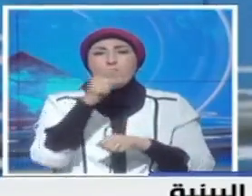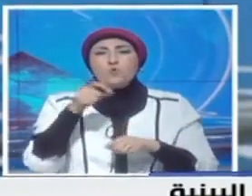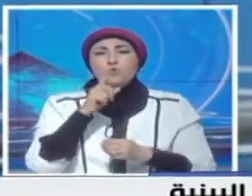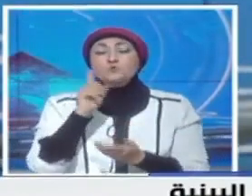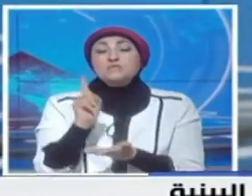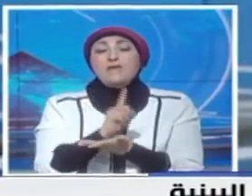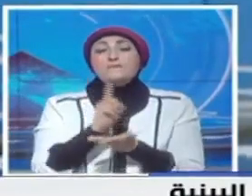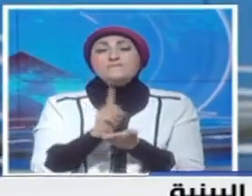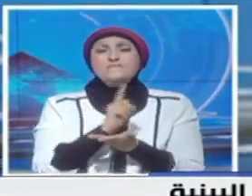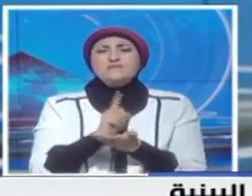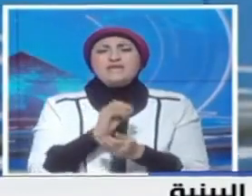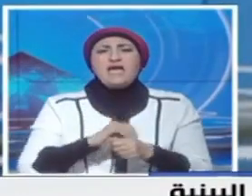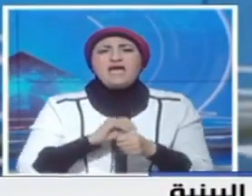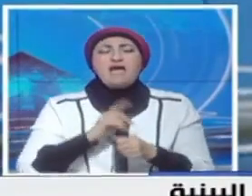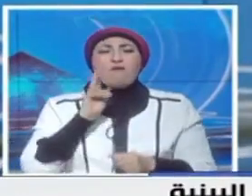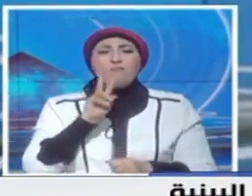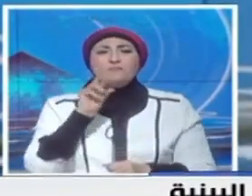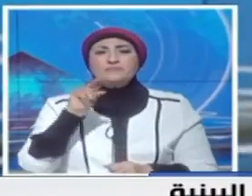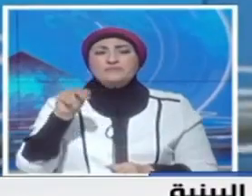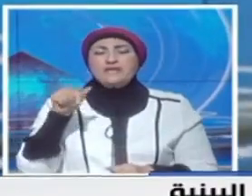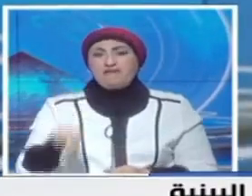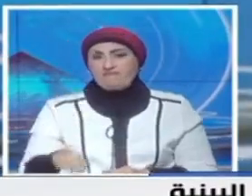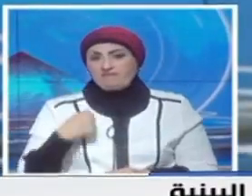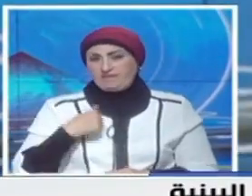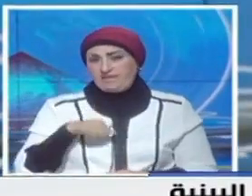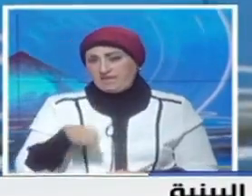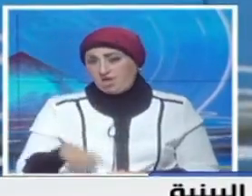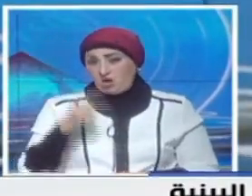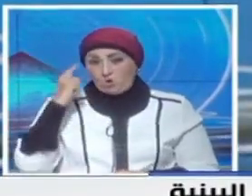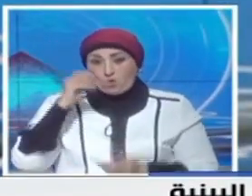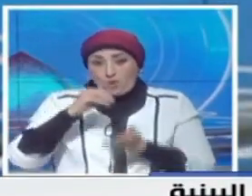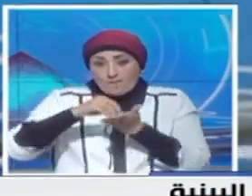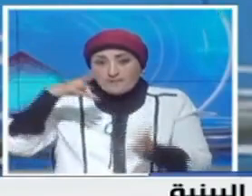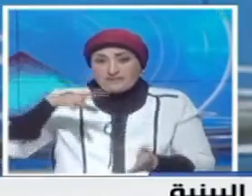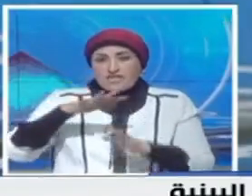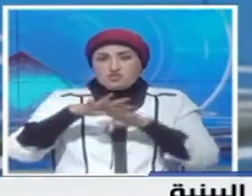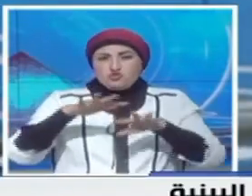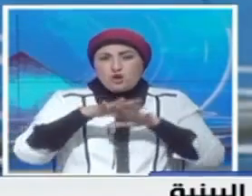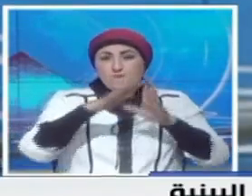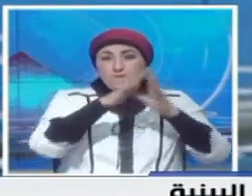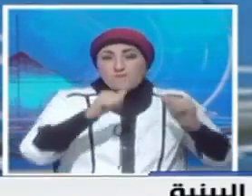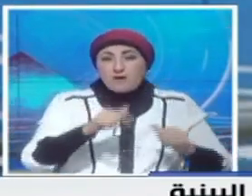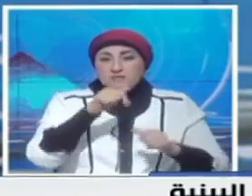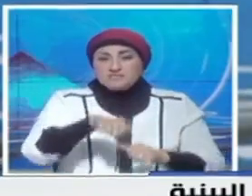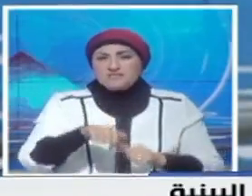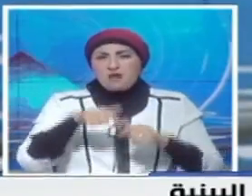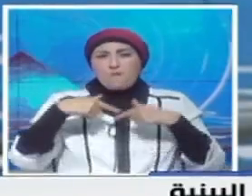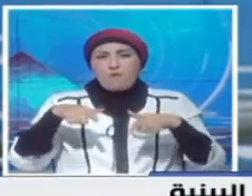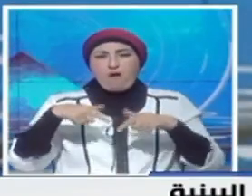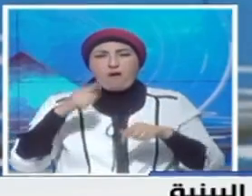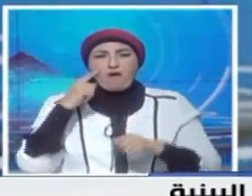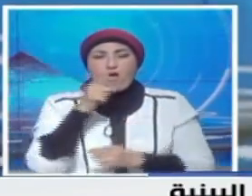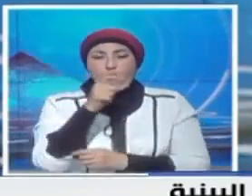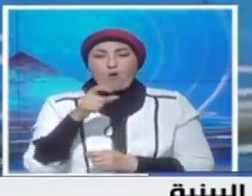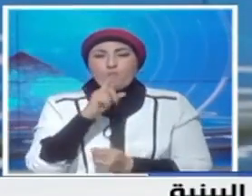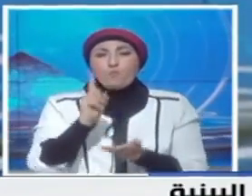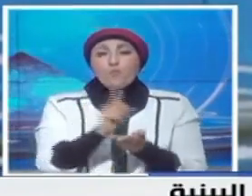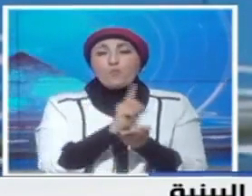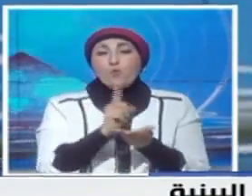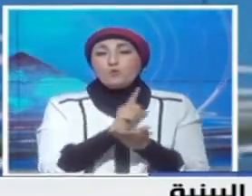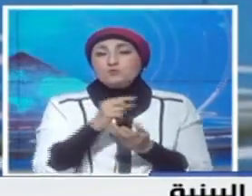ومتعددة التخصصات التي تمثل البداية الرسمية لإطلاق الشبكة المصرية القومية